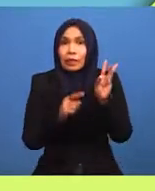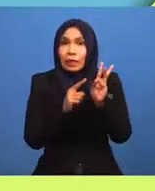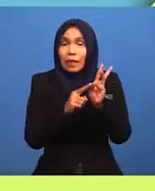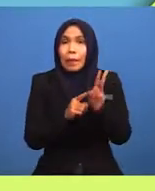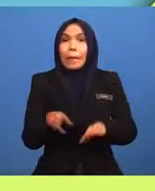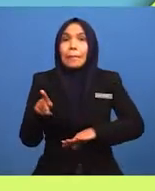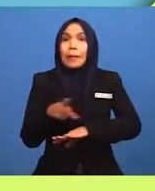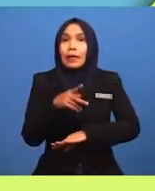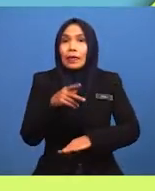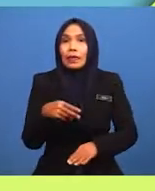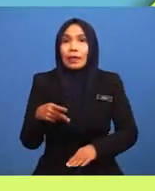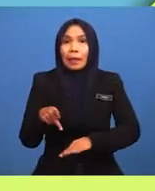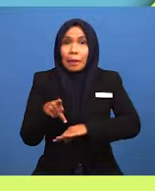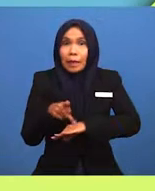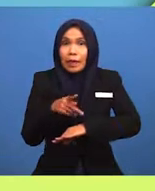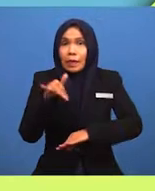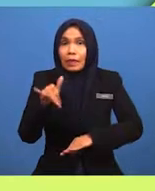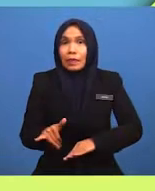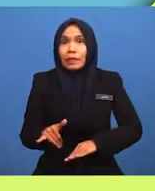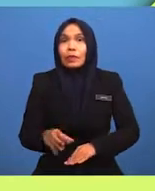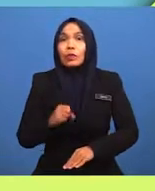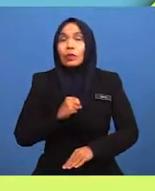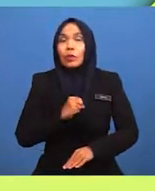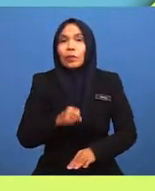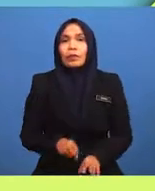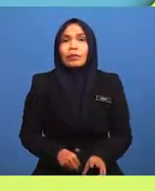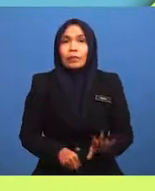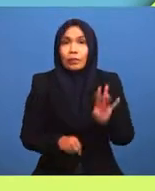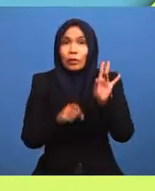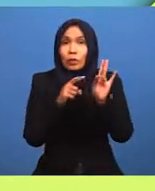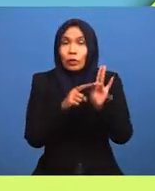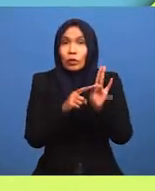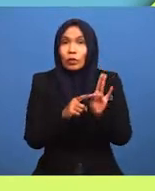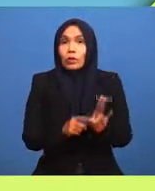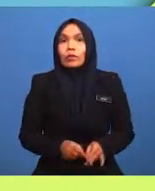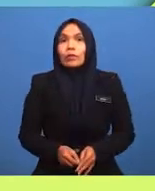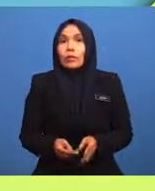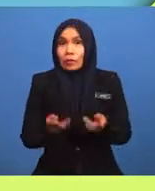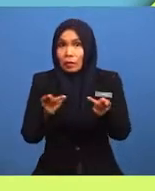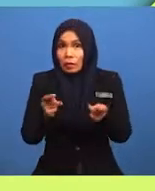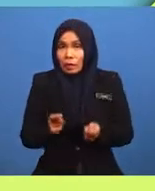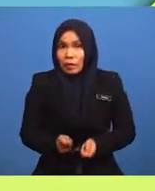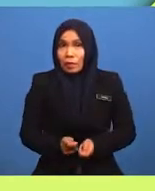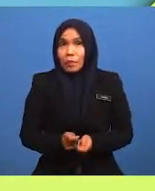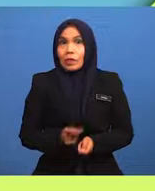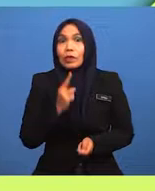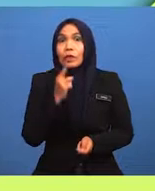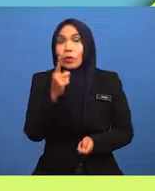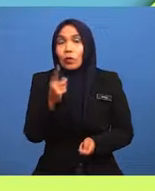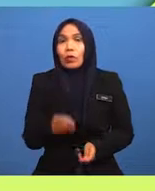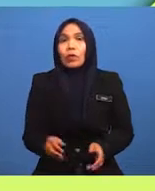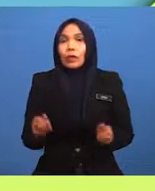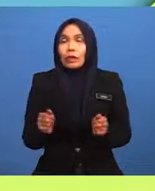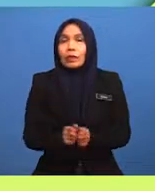sopan. Tujuh, menerima teguran dengan hati yang terbuka. Bagus,